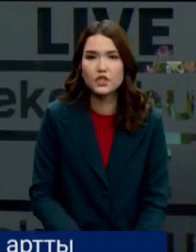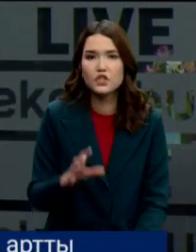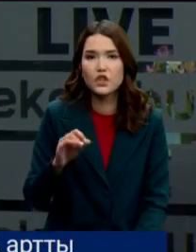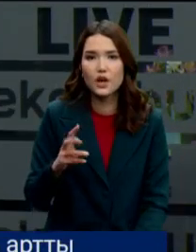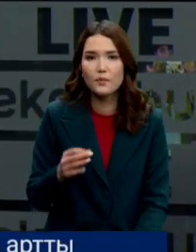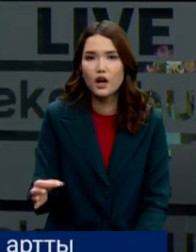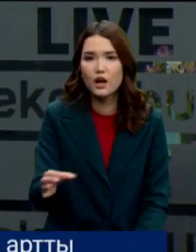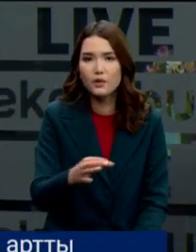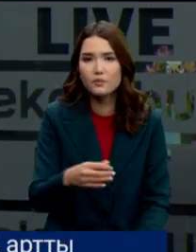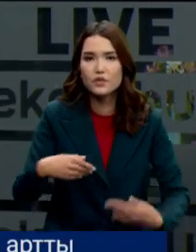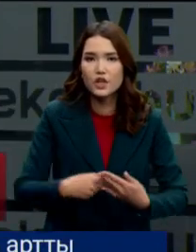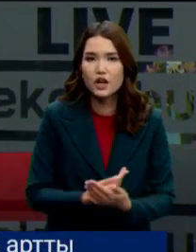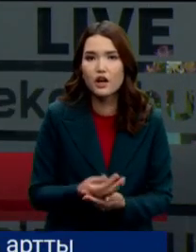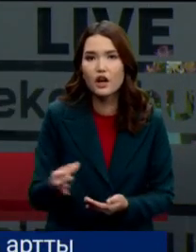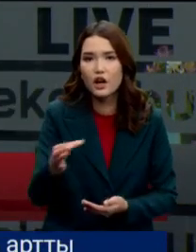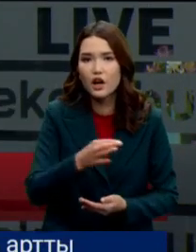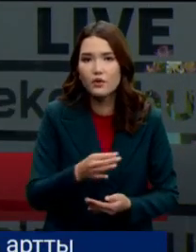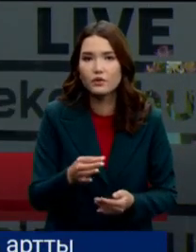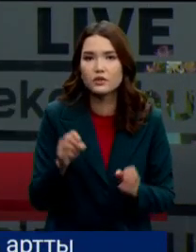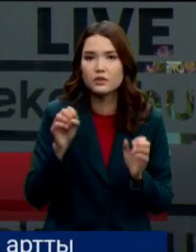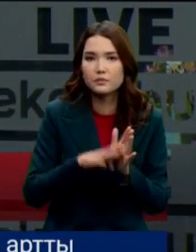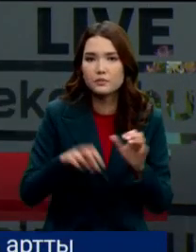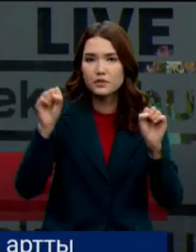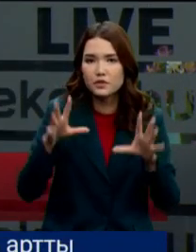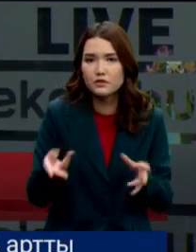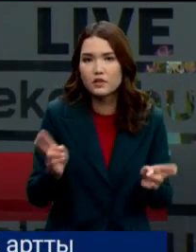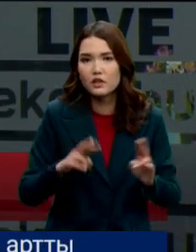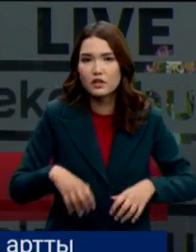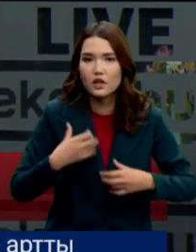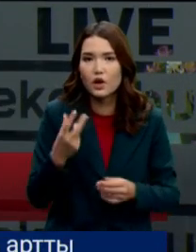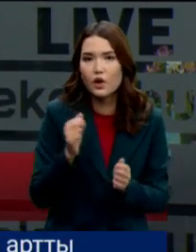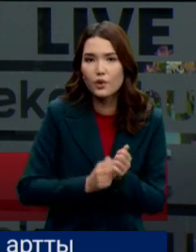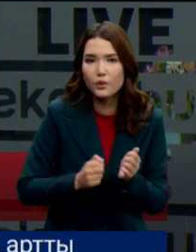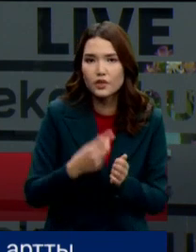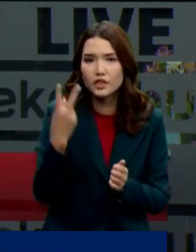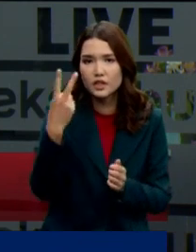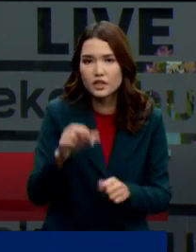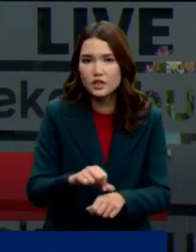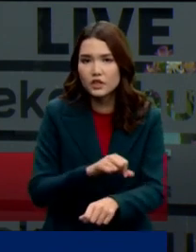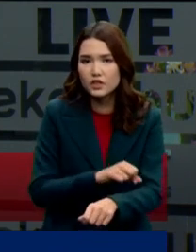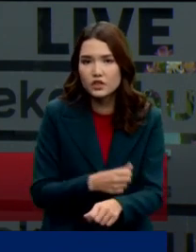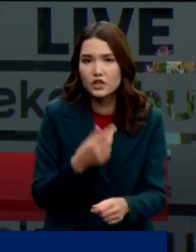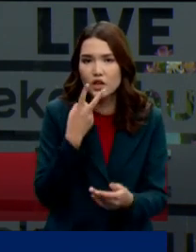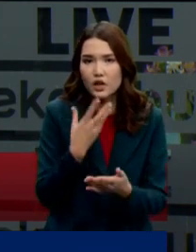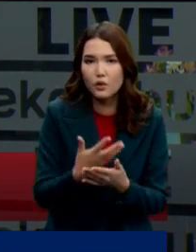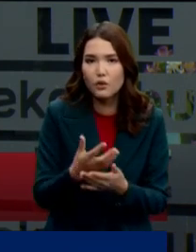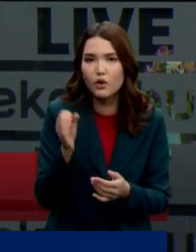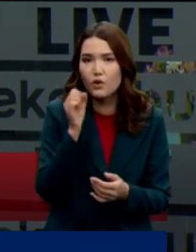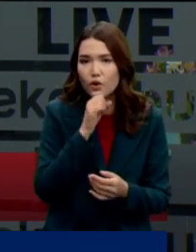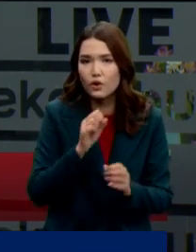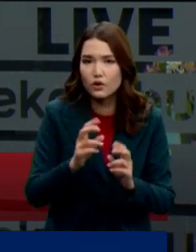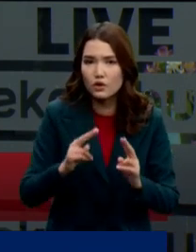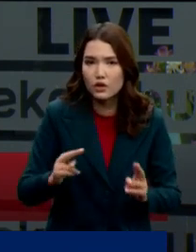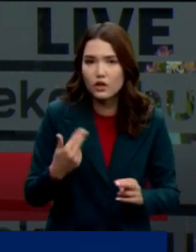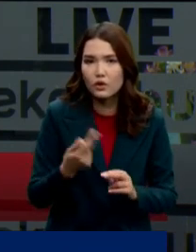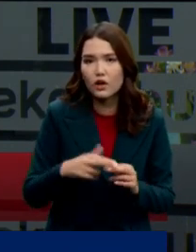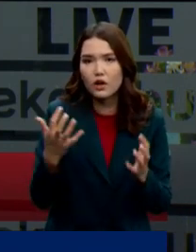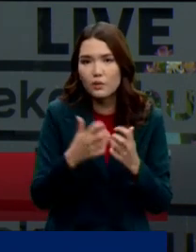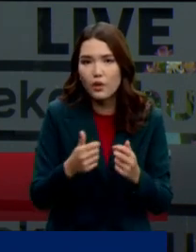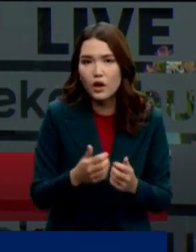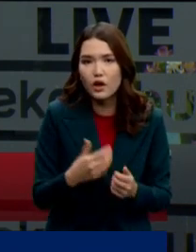Жамбыл облысында жаңа аудан жарықсыз қалайын деп тұр. Өйткені 2 шақырымдай жарық сымы ұрланған, олаздай бағаналар